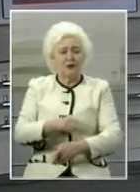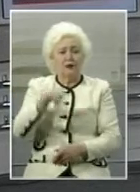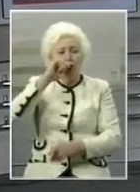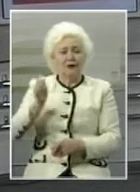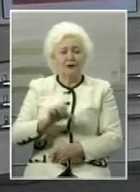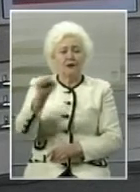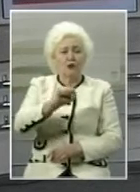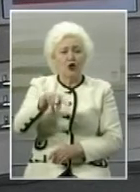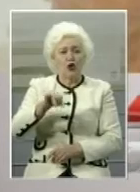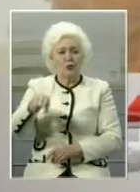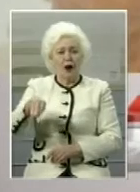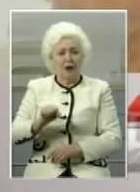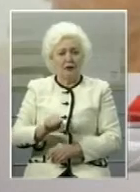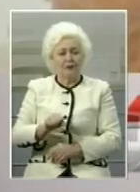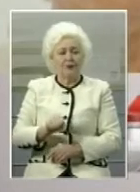Лопата.